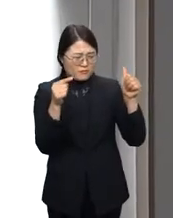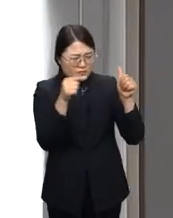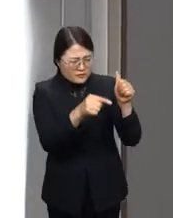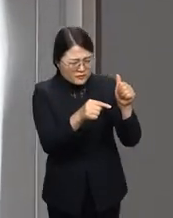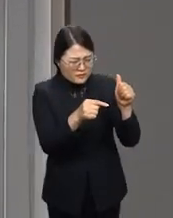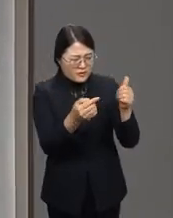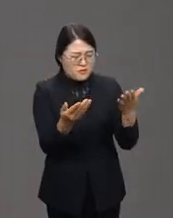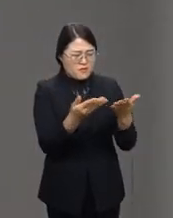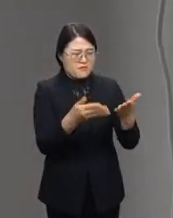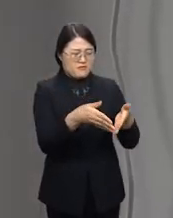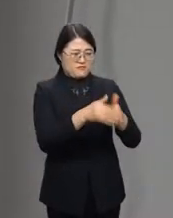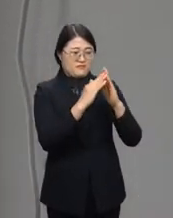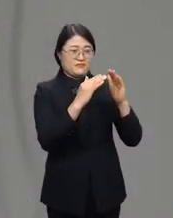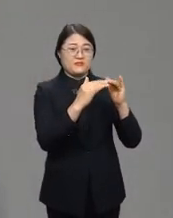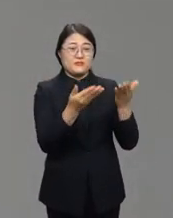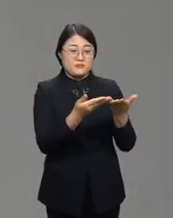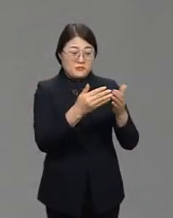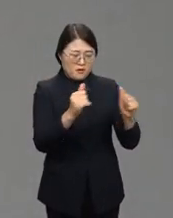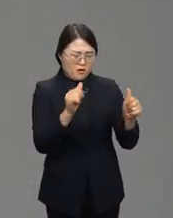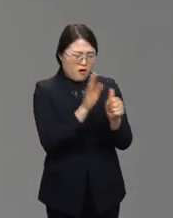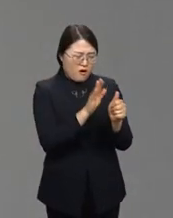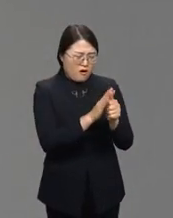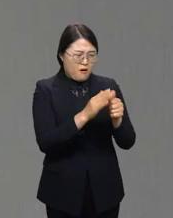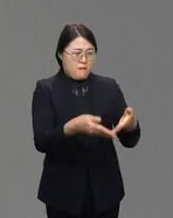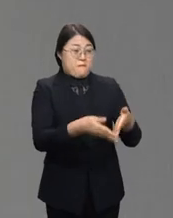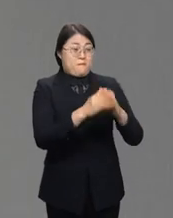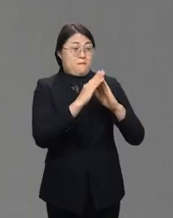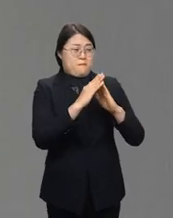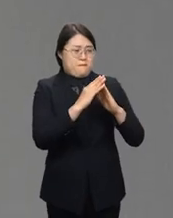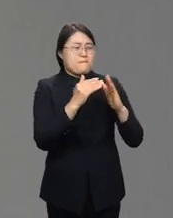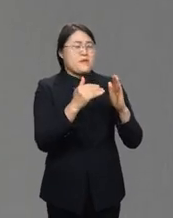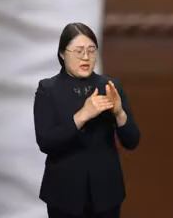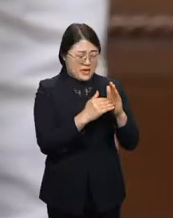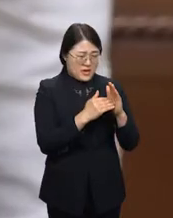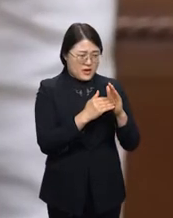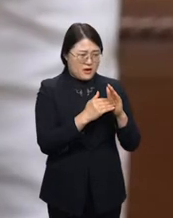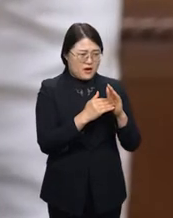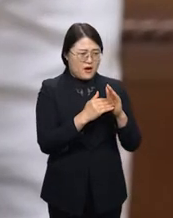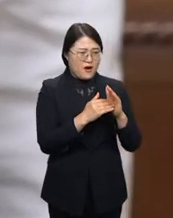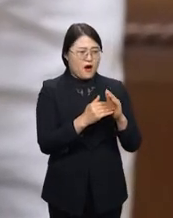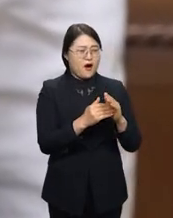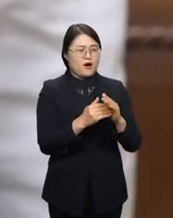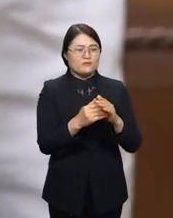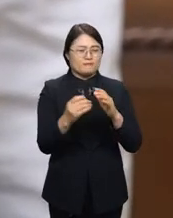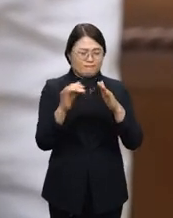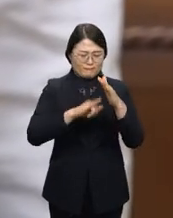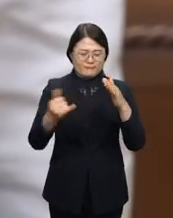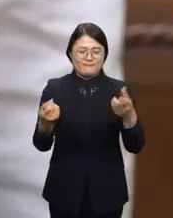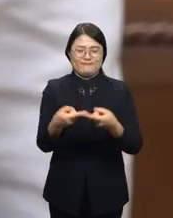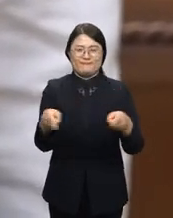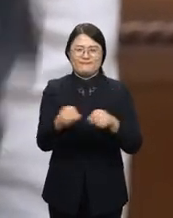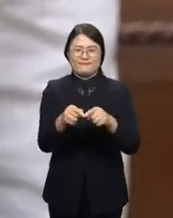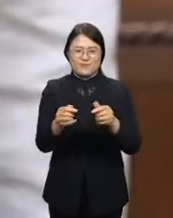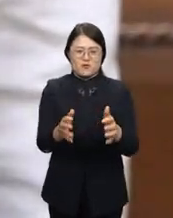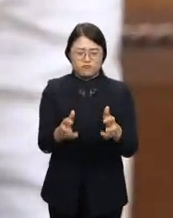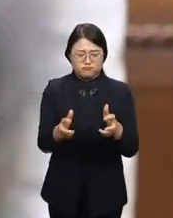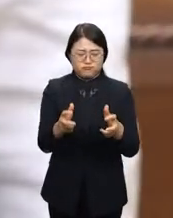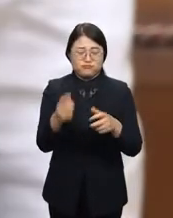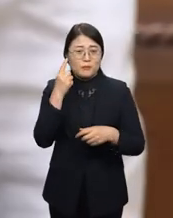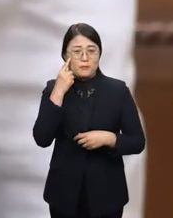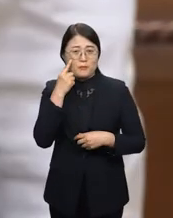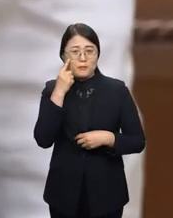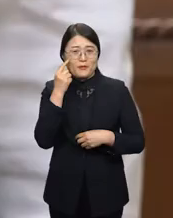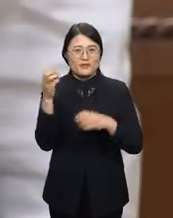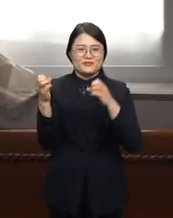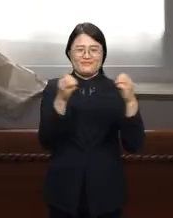시장은 에어컨 설치 기사를 도와 설치를 함께 했으며 대상 가족들과 함께 설치한 에어컨을